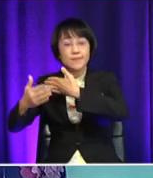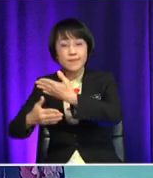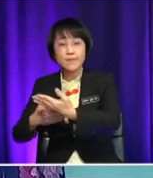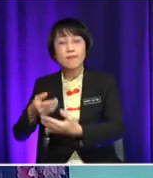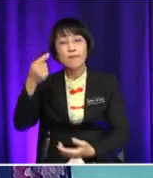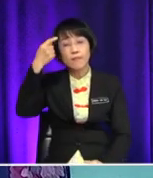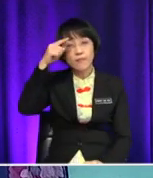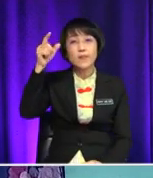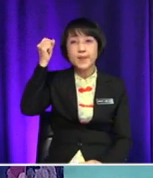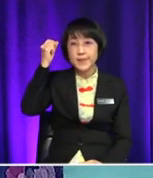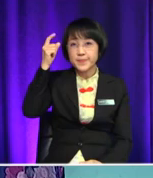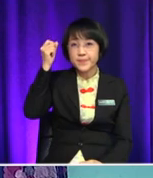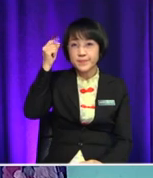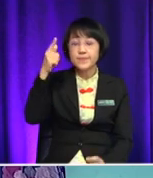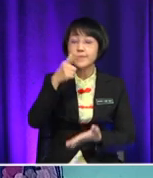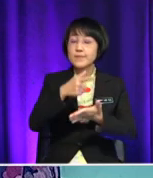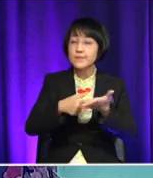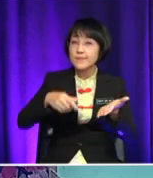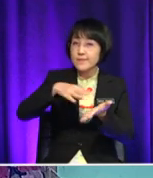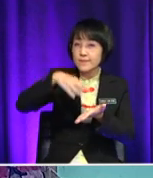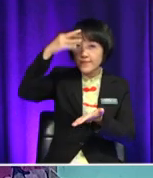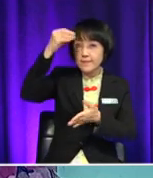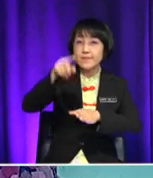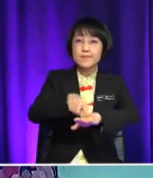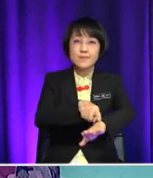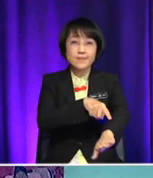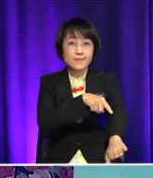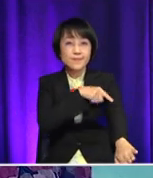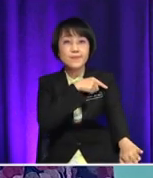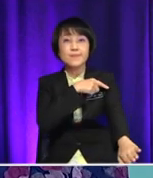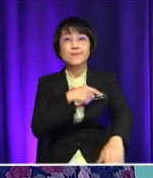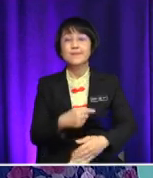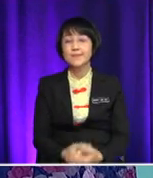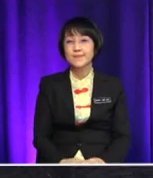apa yang dipelajari sepanjang sesi tersebut betul